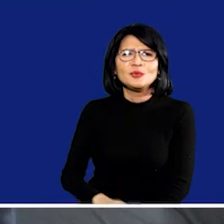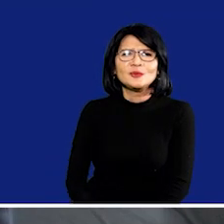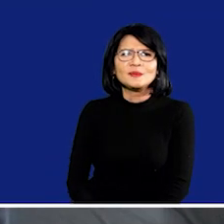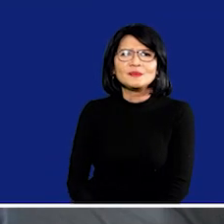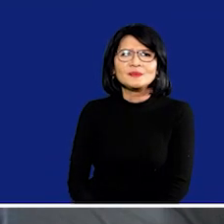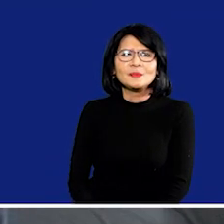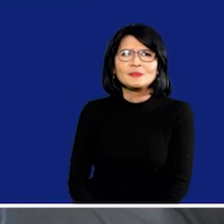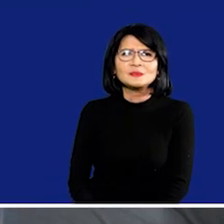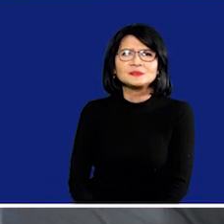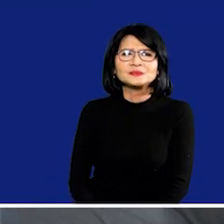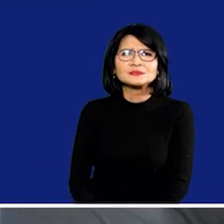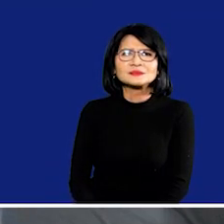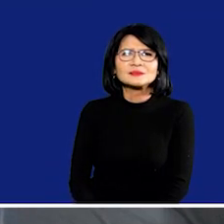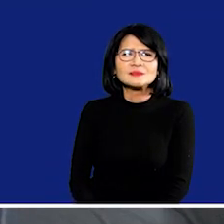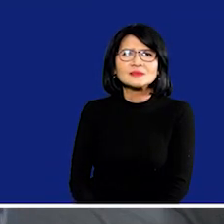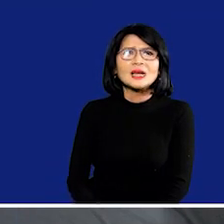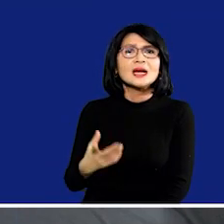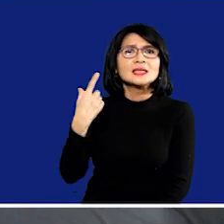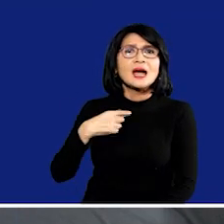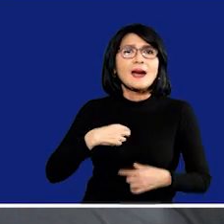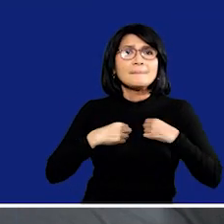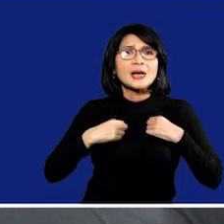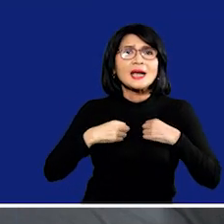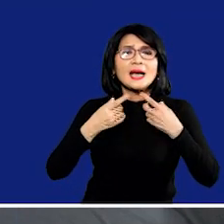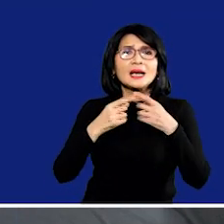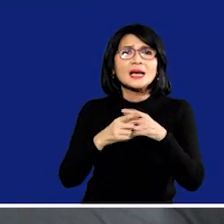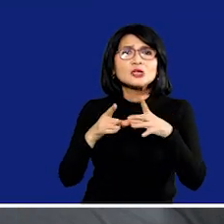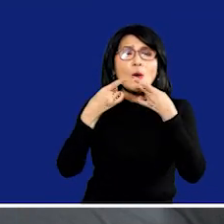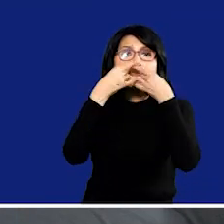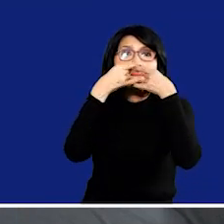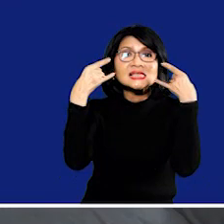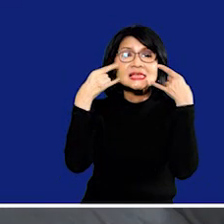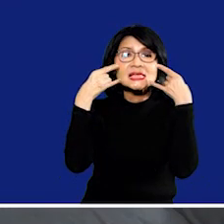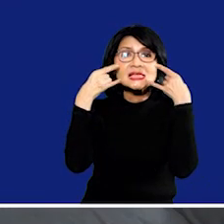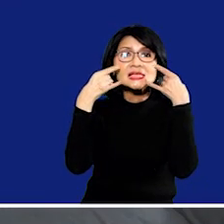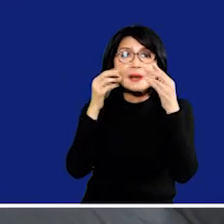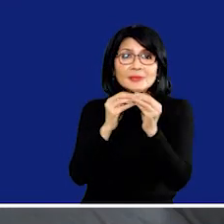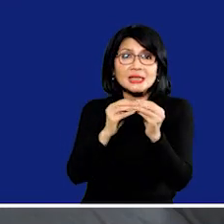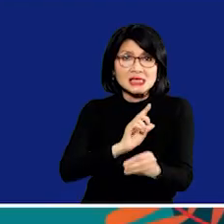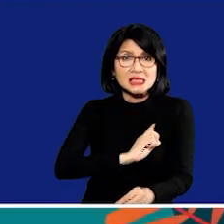Pak. Iya, Ria, itu yang Ria pakai masker itu buatan Ria?